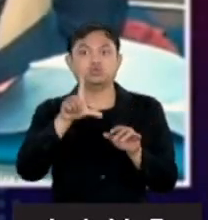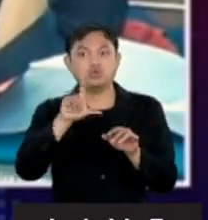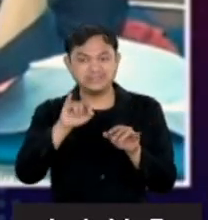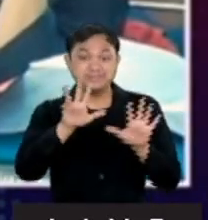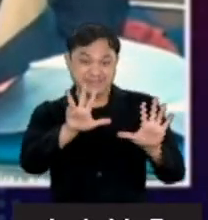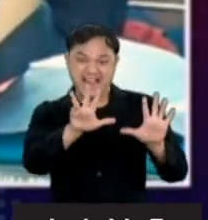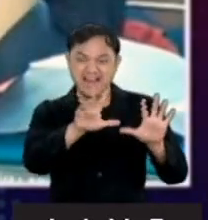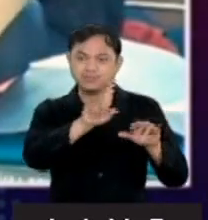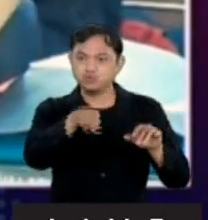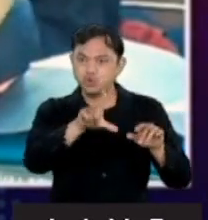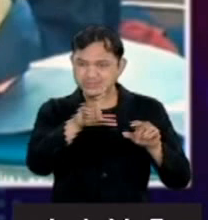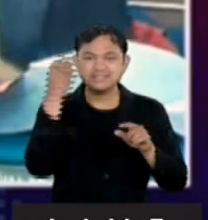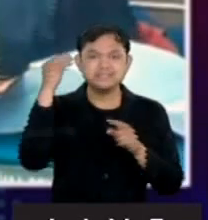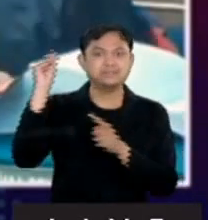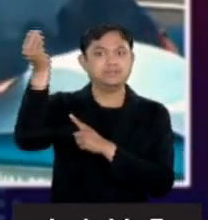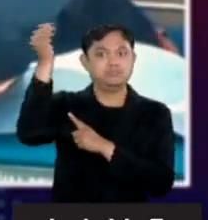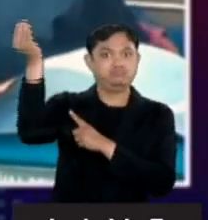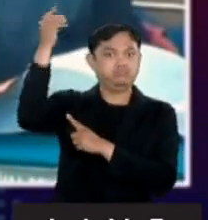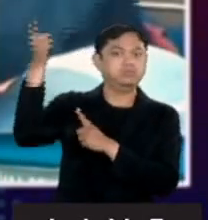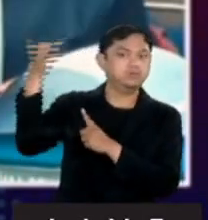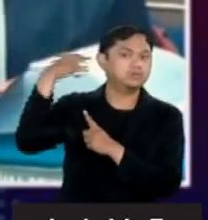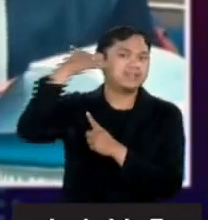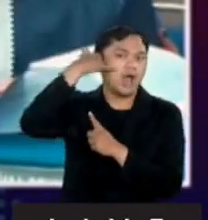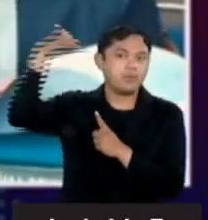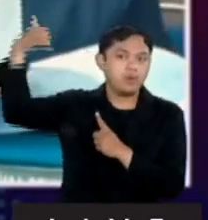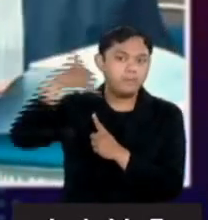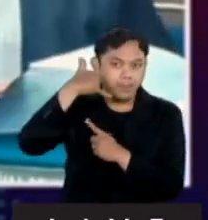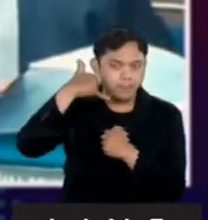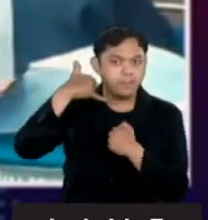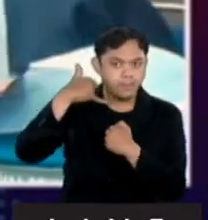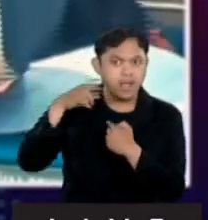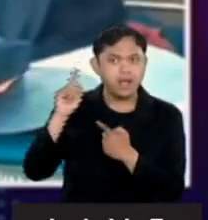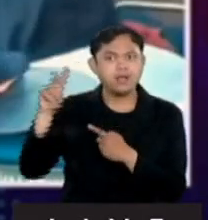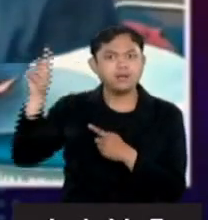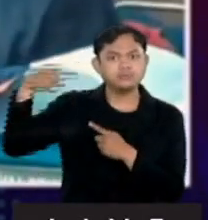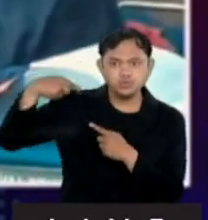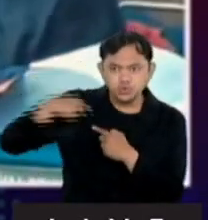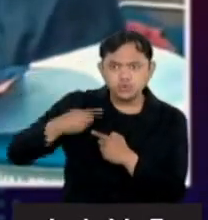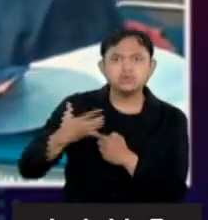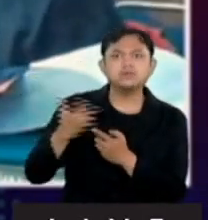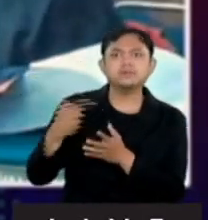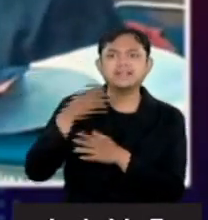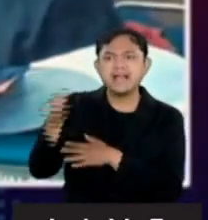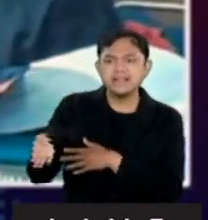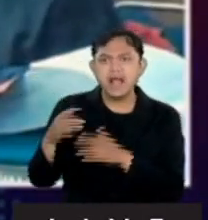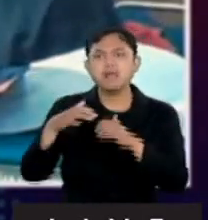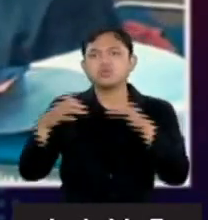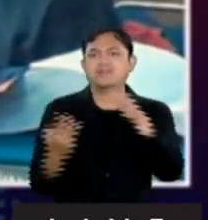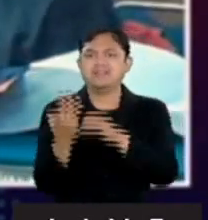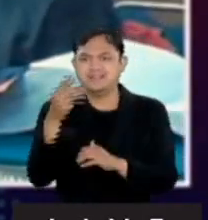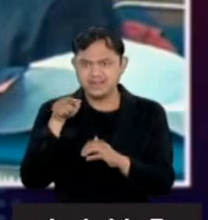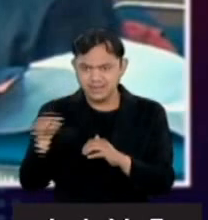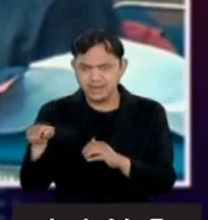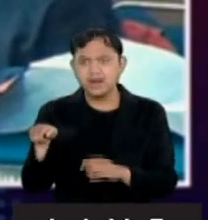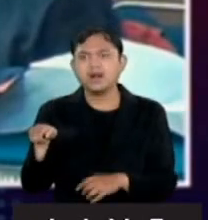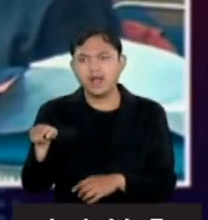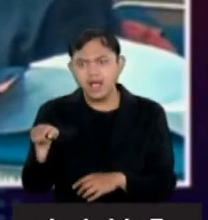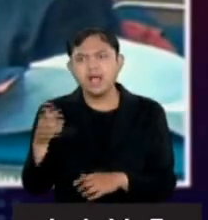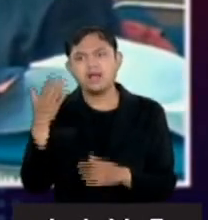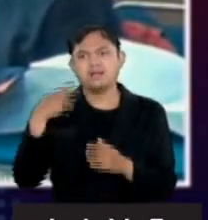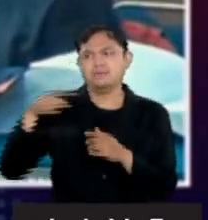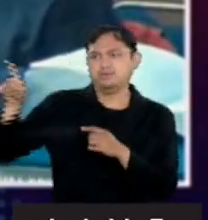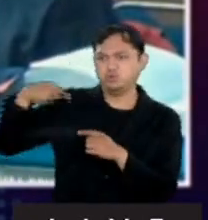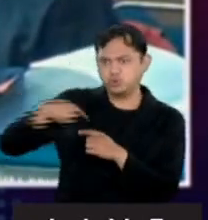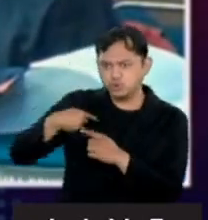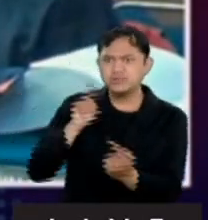itu komunikasinya, ia diperintahkan untuk menghadap ke Komplek Polri Duren 3 untuk menghadap Agus Nurpatria.